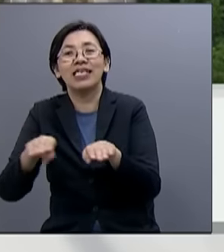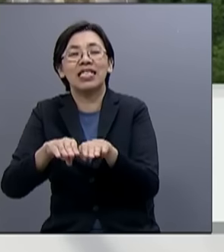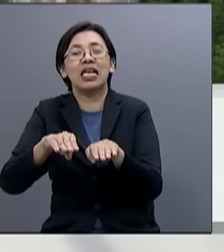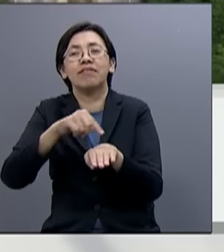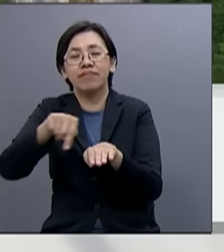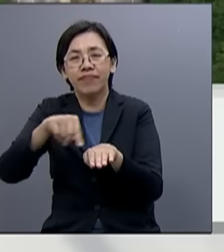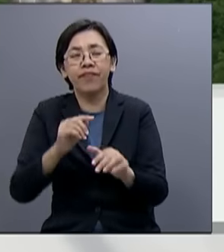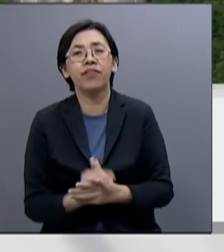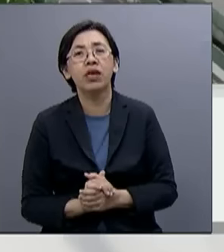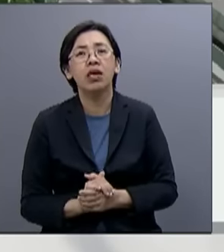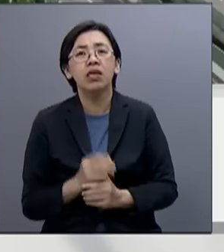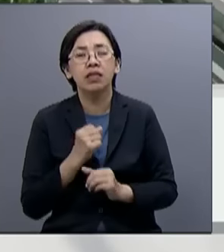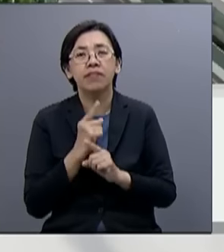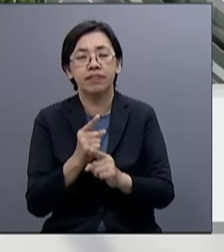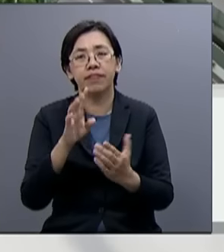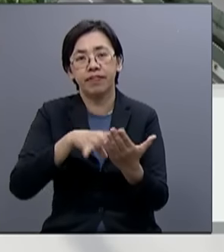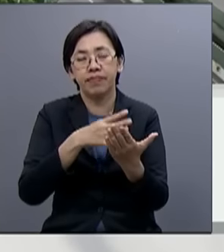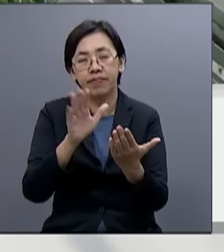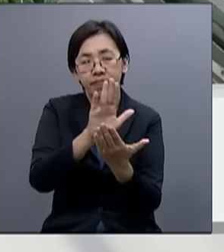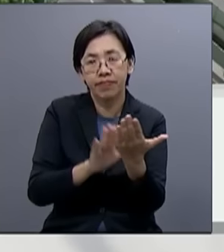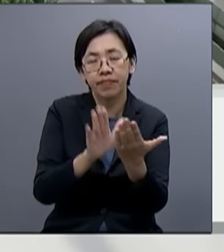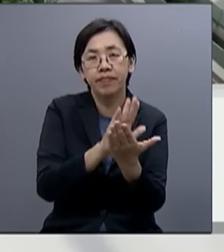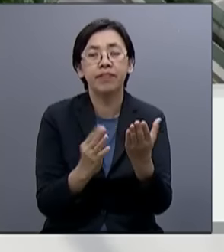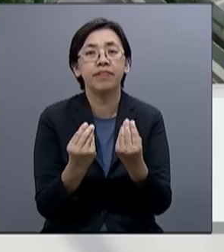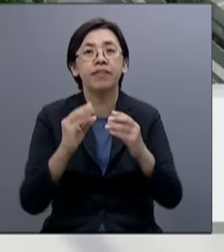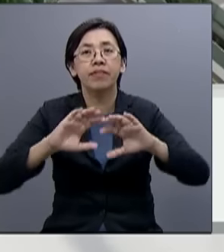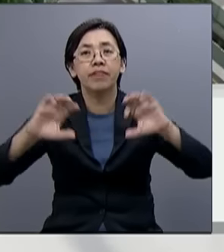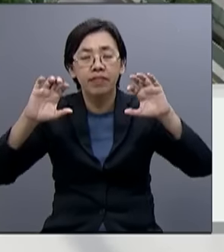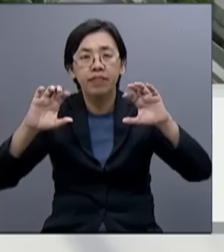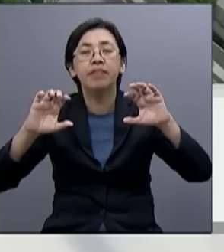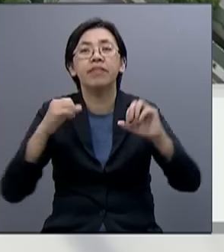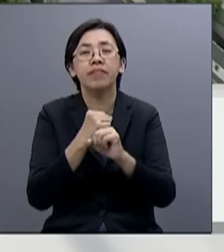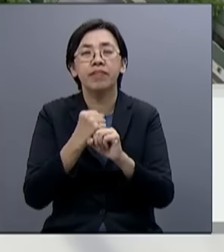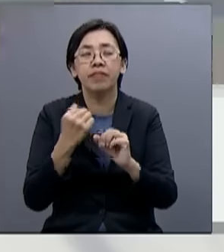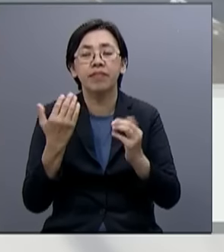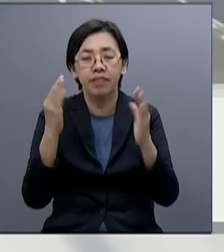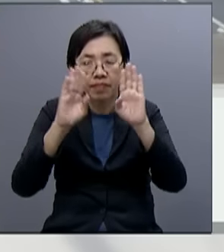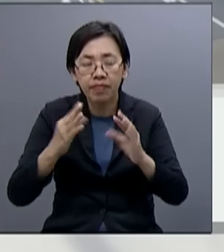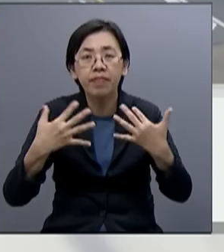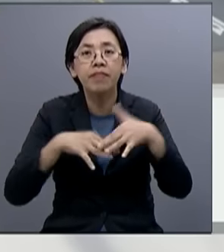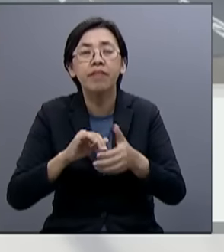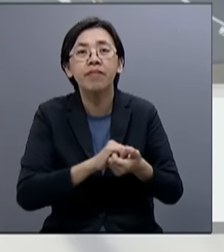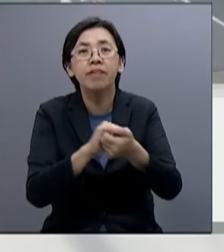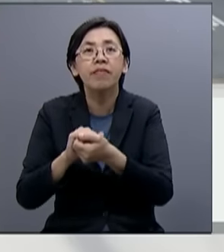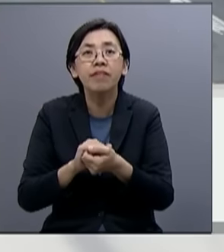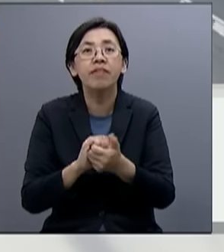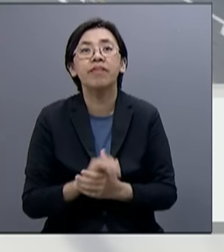เพื่อให้เป็ไปตามแนที่นาวเขตที่ดินของรัฐแบบบุรนาการหรือเราเรียกกัคุน Hamp.